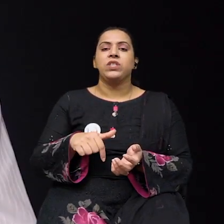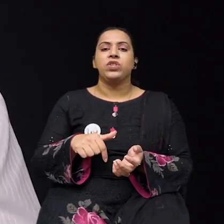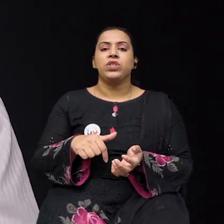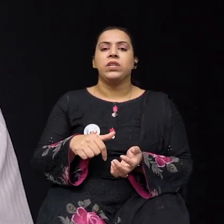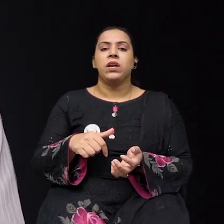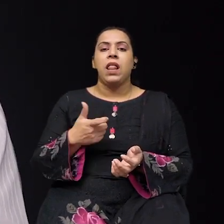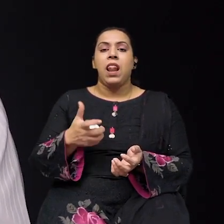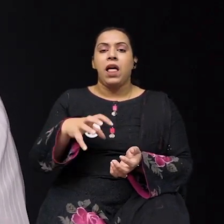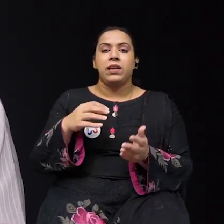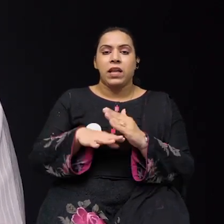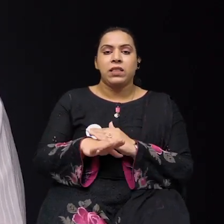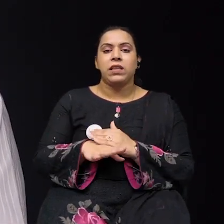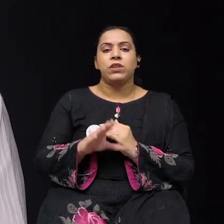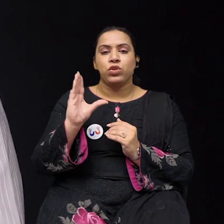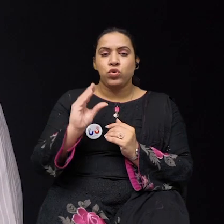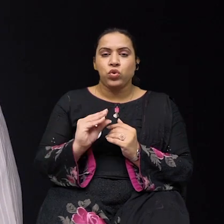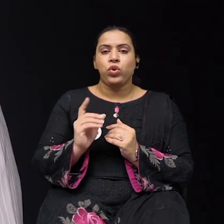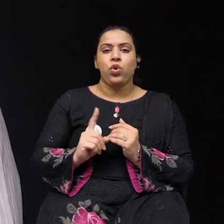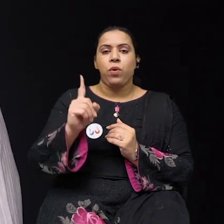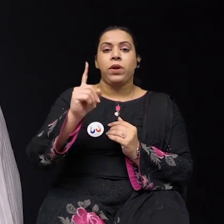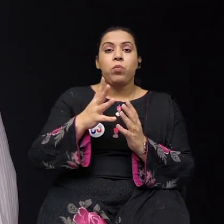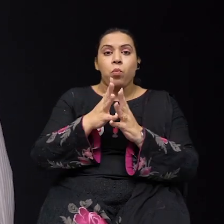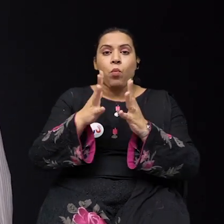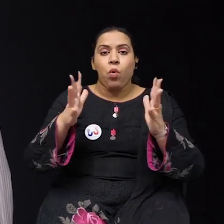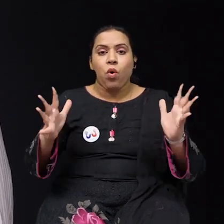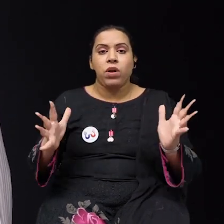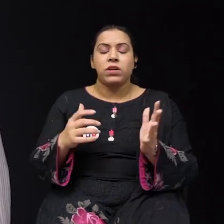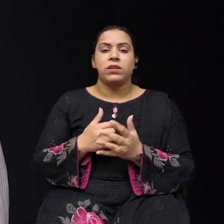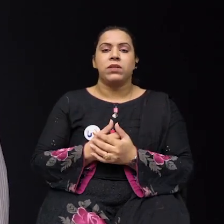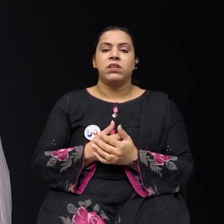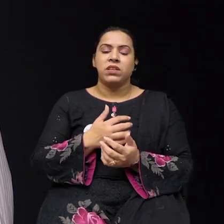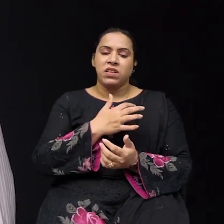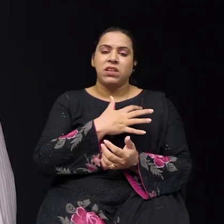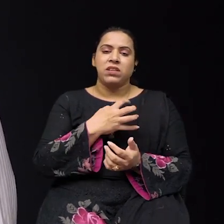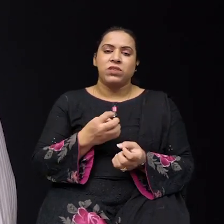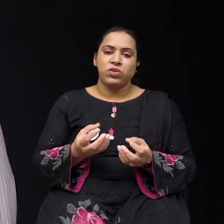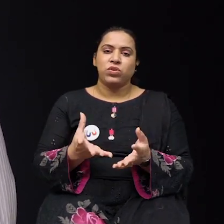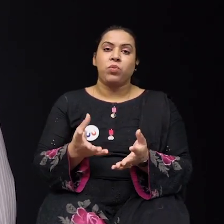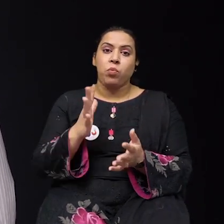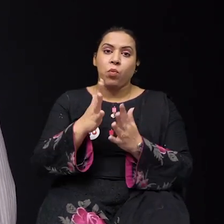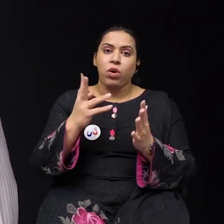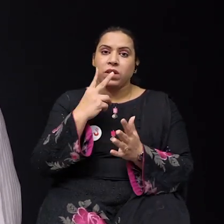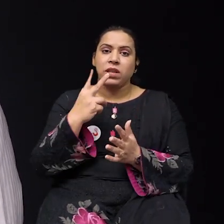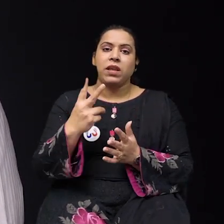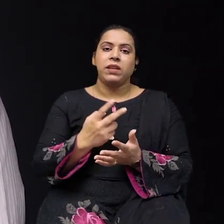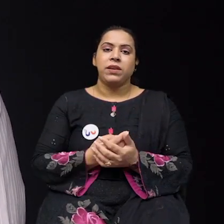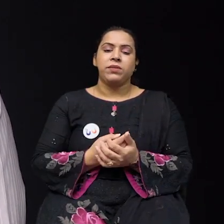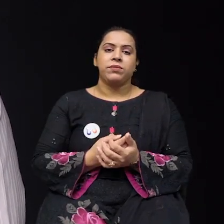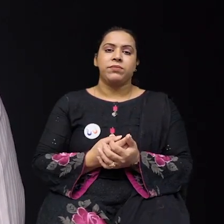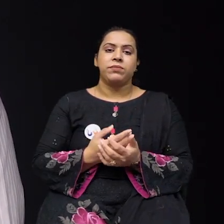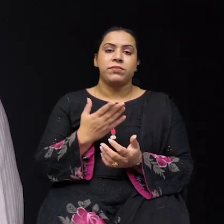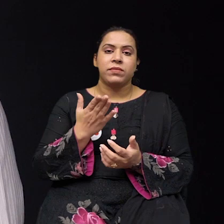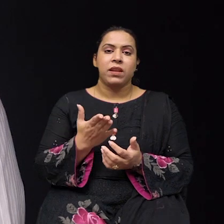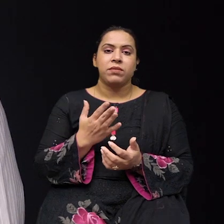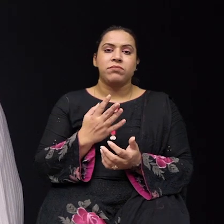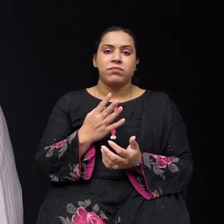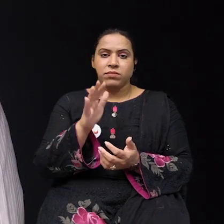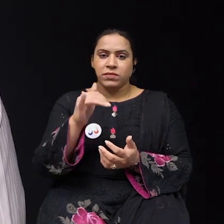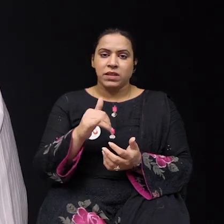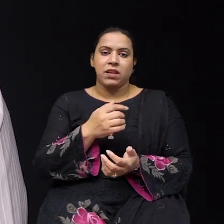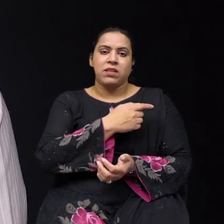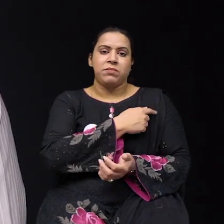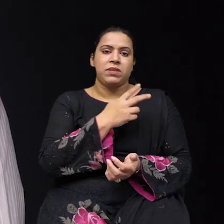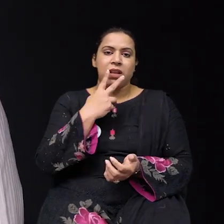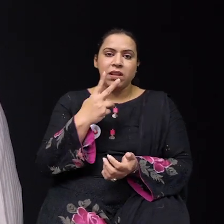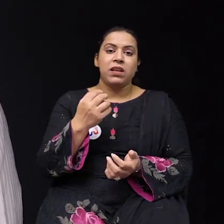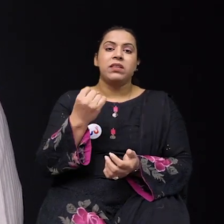آج اس علاقے کے اندر چھوٹی عمر کے بہت سارے لوگوں میں یہ تکلیف بہت نظر آ رہی ہے. آپ کو پاس اگر آپ آ کے